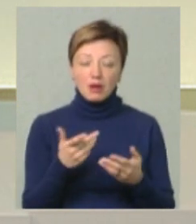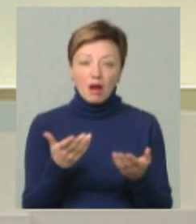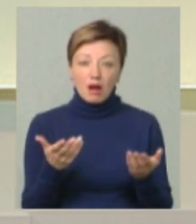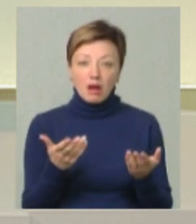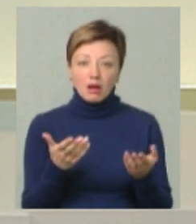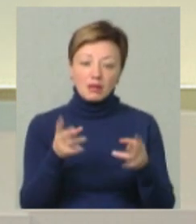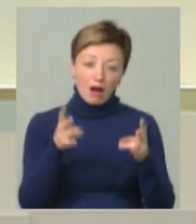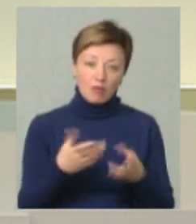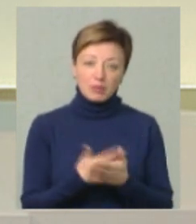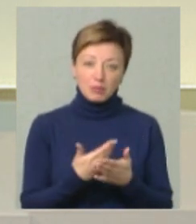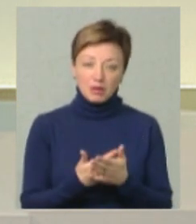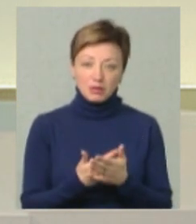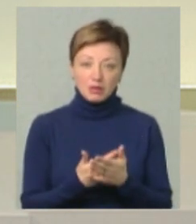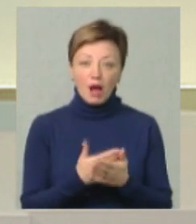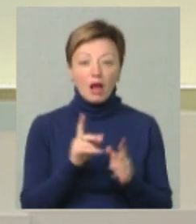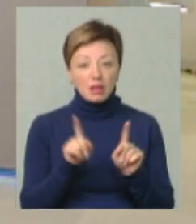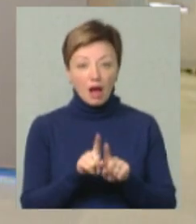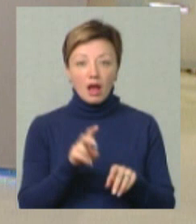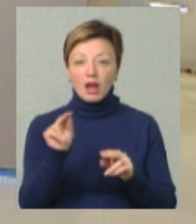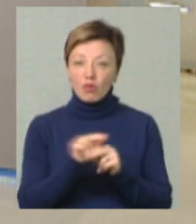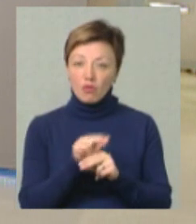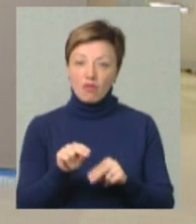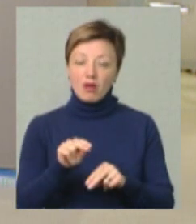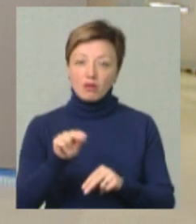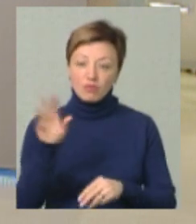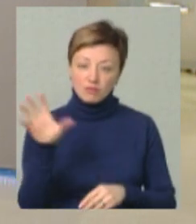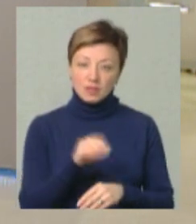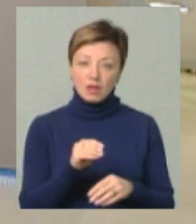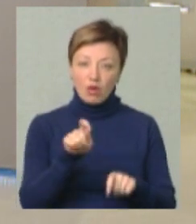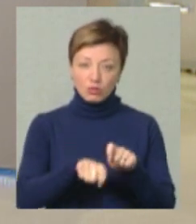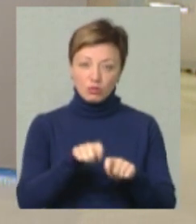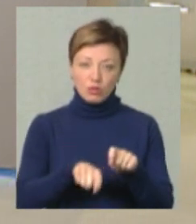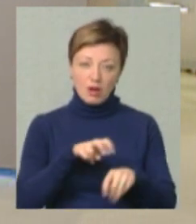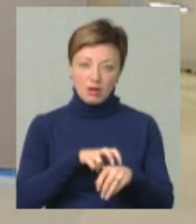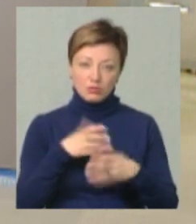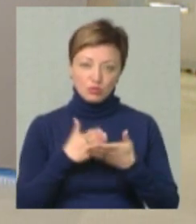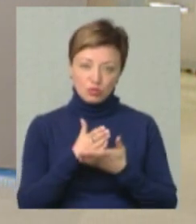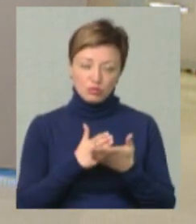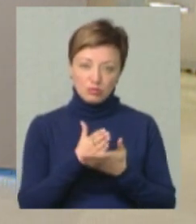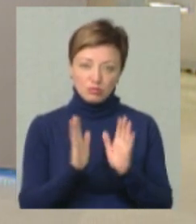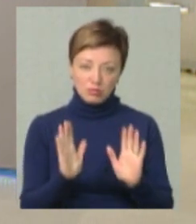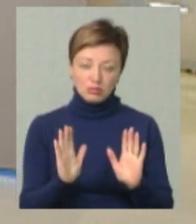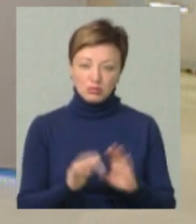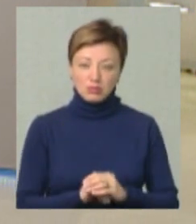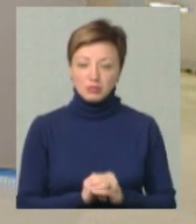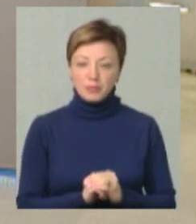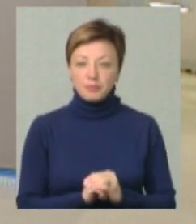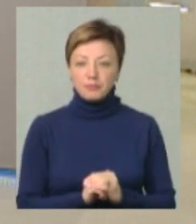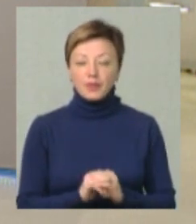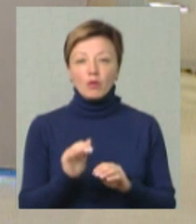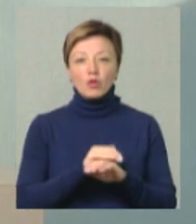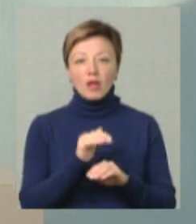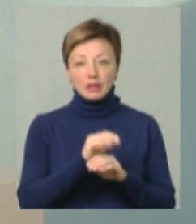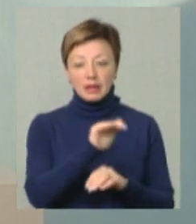ну, травму чи що от в тварини. А так лікування повністю, все це контролюється ветеринарною службою. Будь ласка, нагадайте,